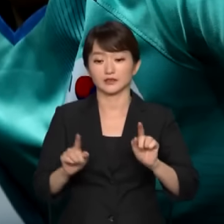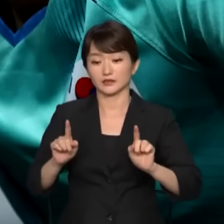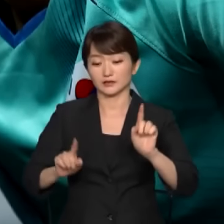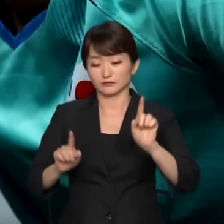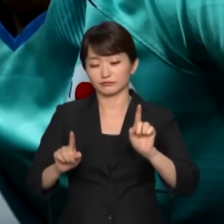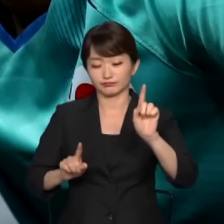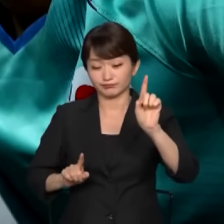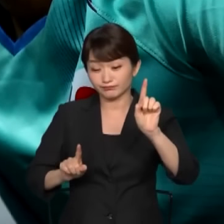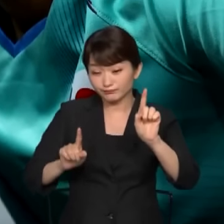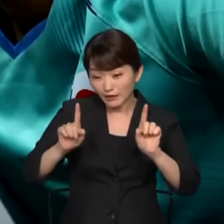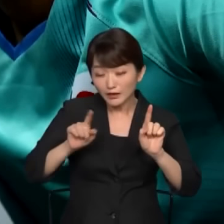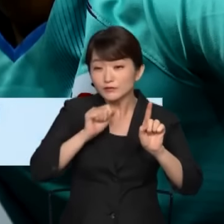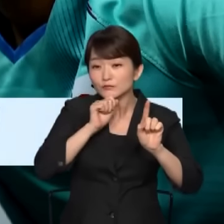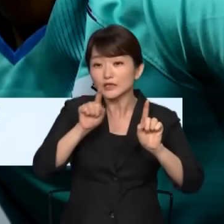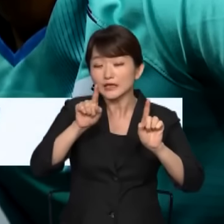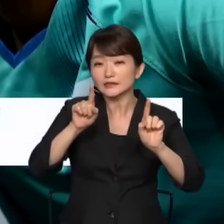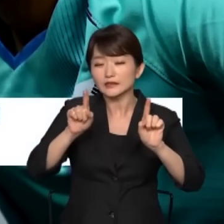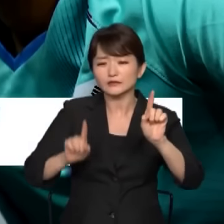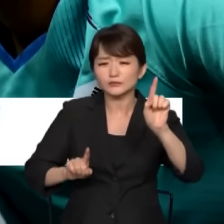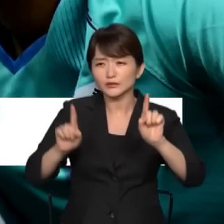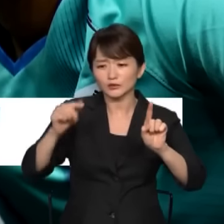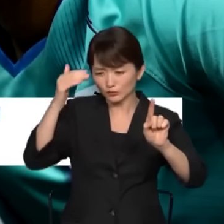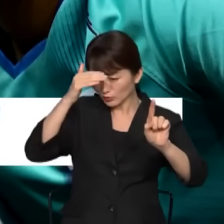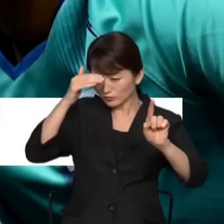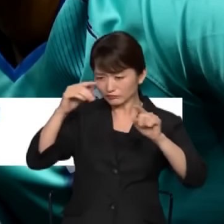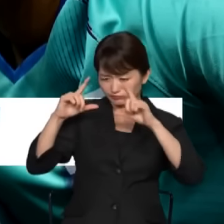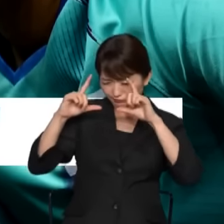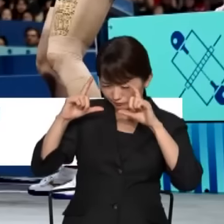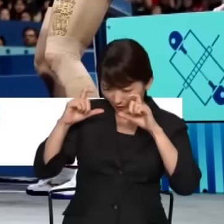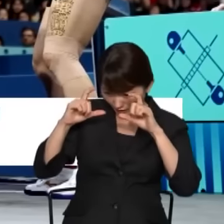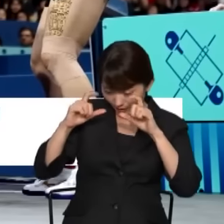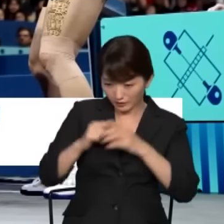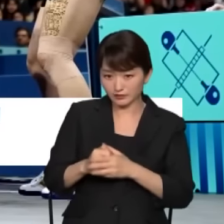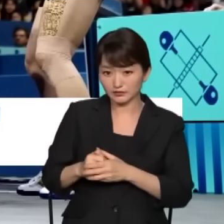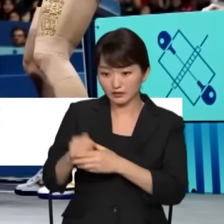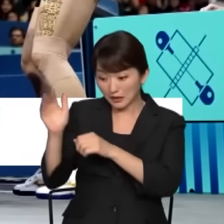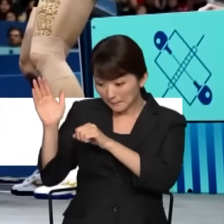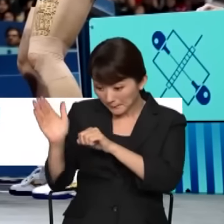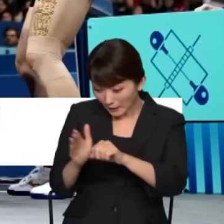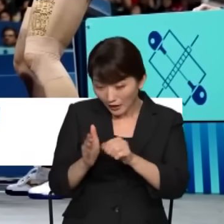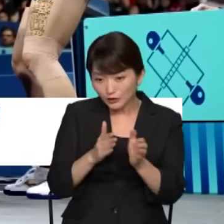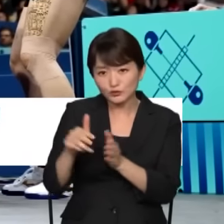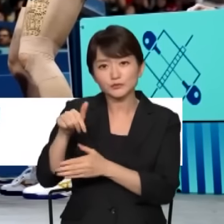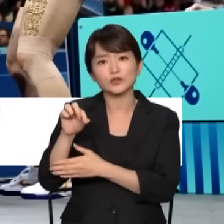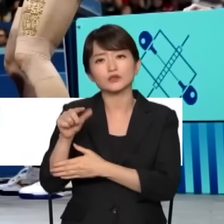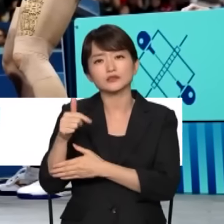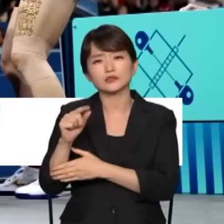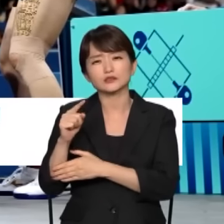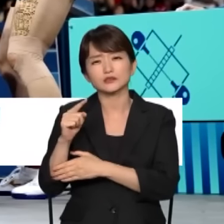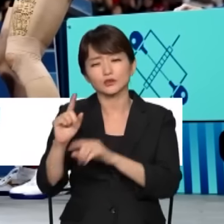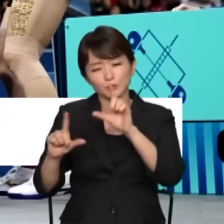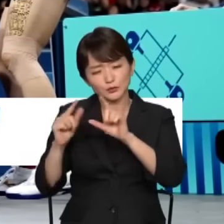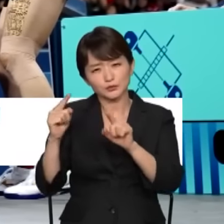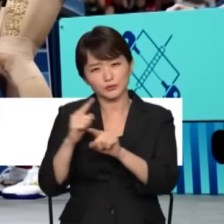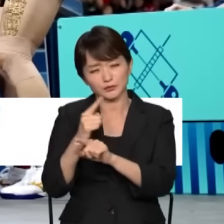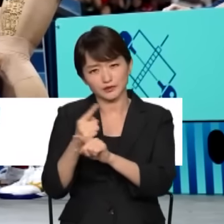순간 관중석에서 플래시가 터졌습니다. 그 바람에 서브를 준비하던 전지희 선수는 자세를 풀었는데요.